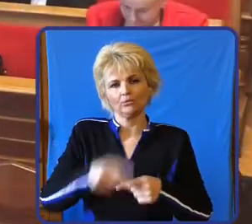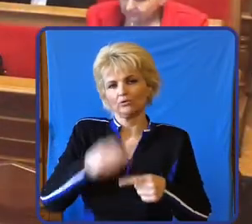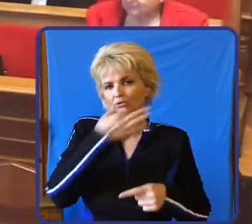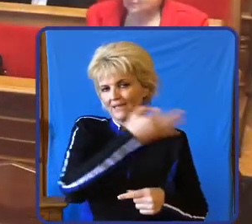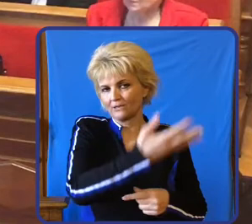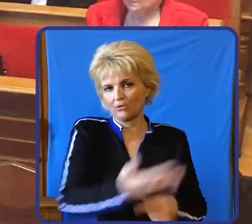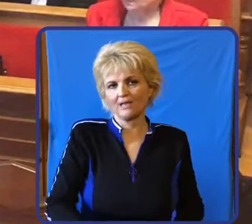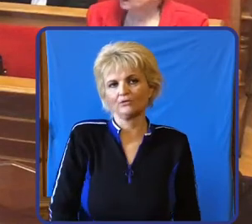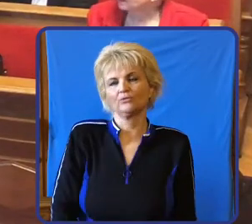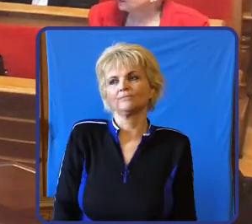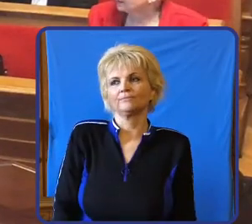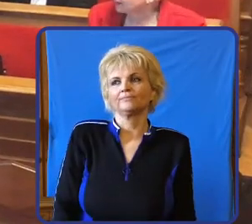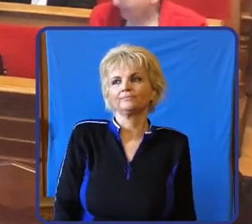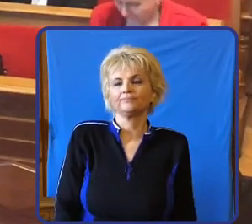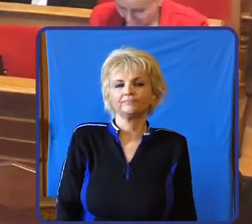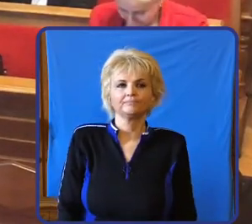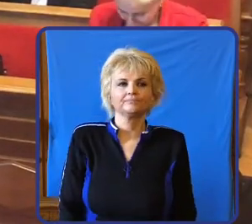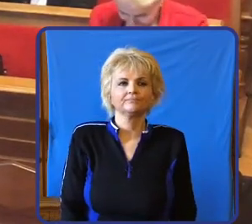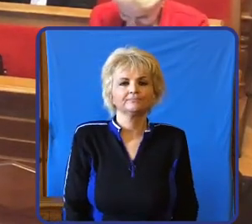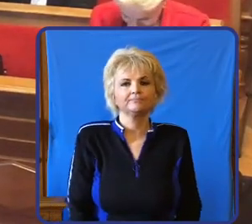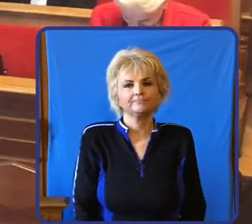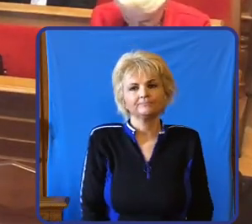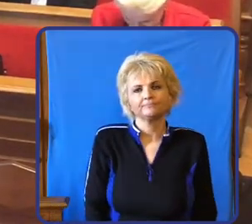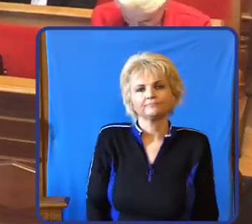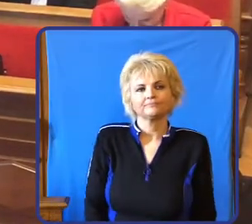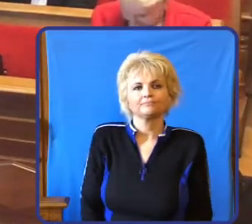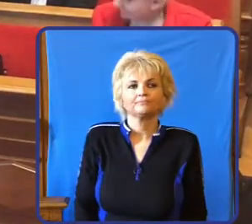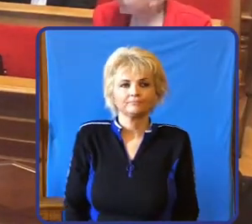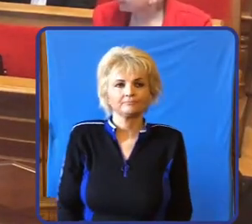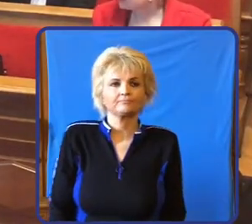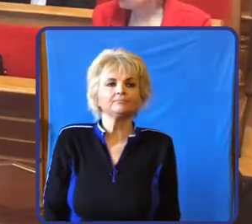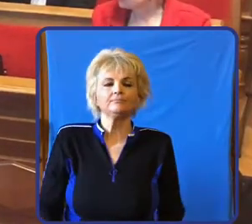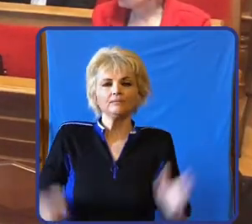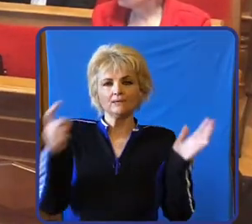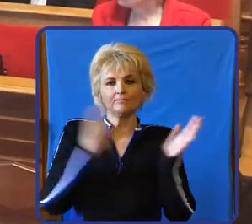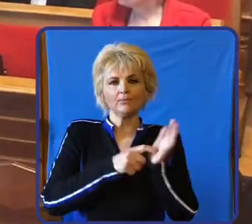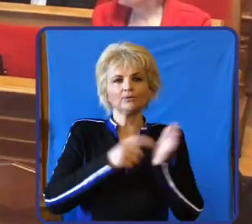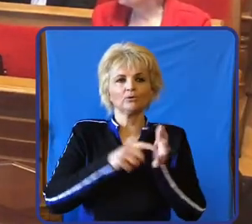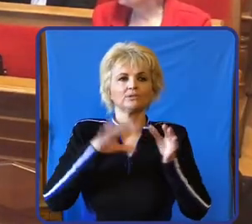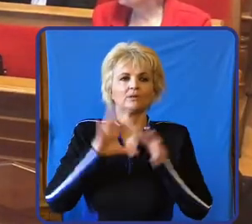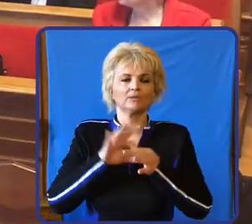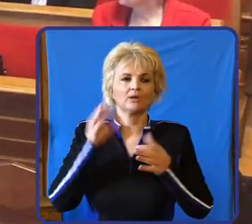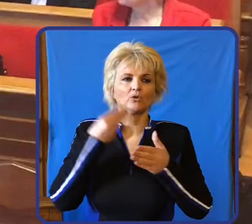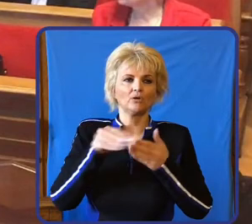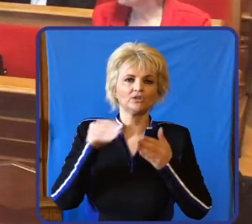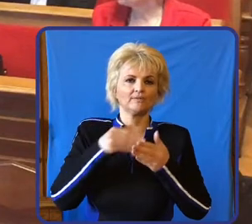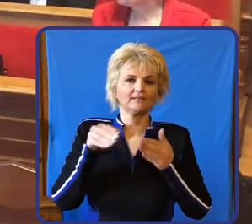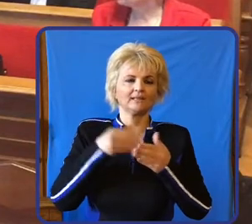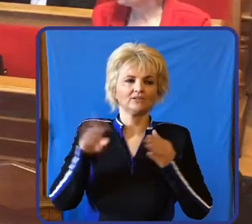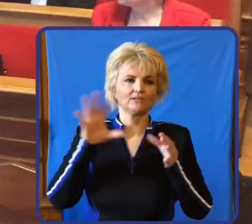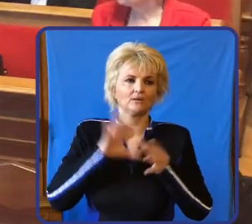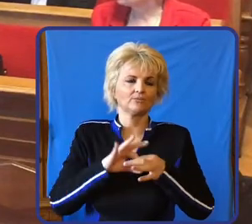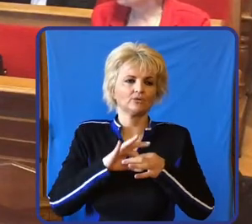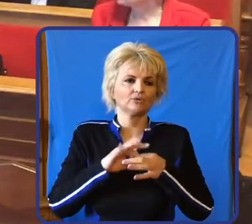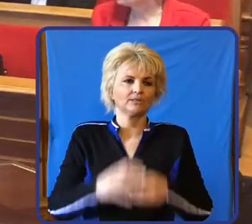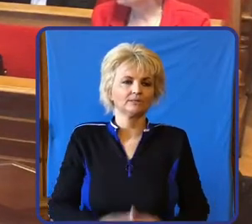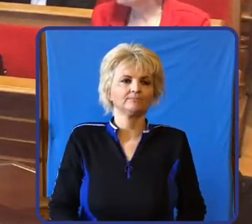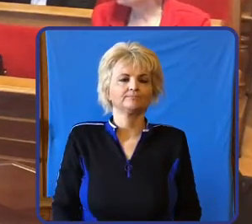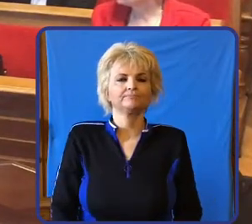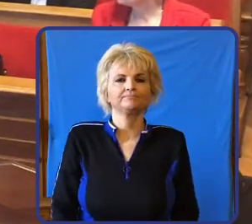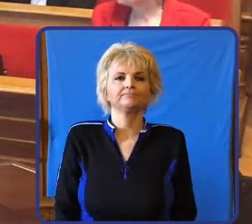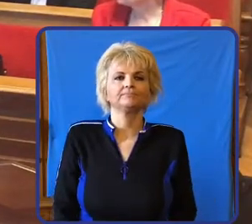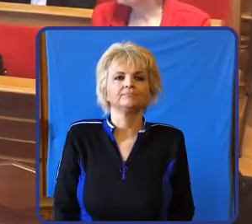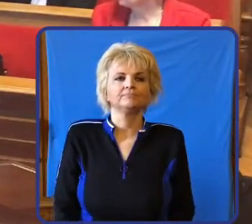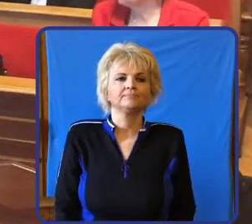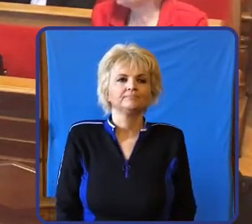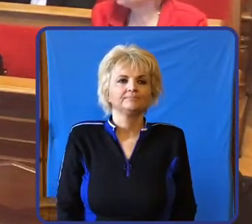hozzászólása láthatóan nem napirendhez kötődik. De egyébként igen, költségvetésre fogok a